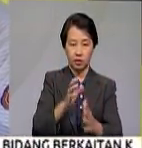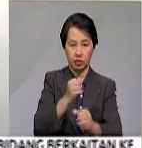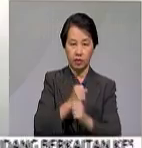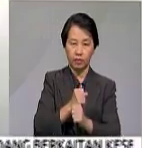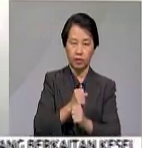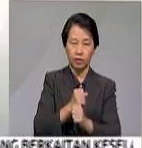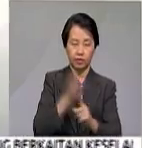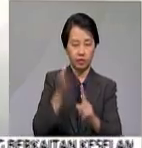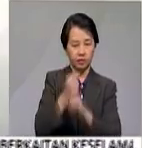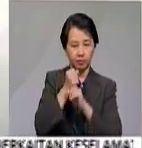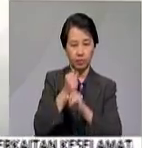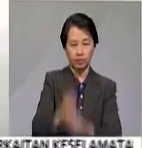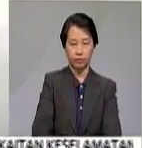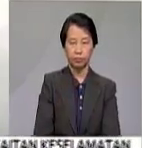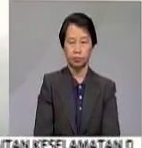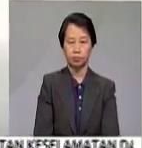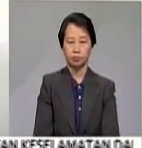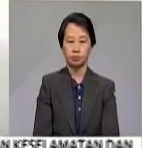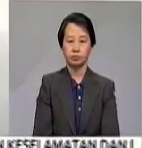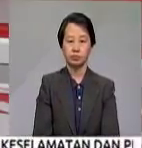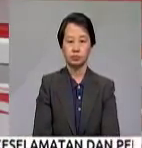sampai lah.